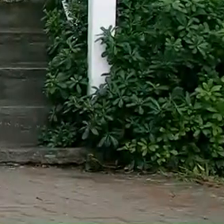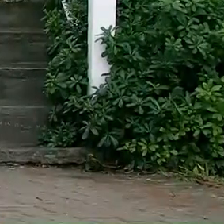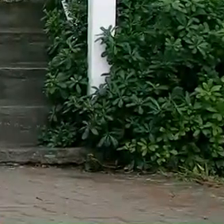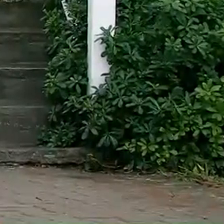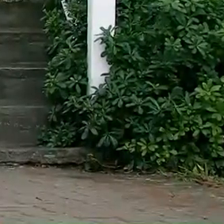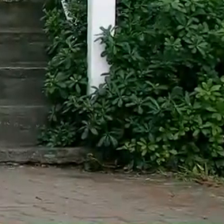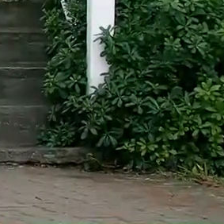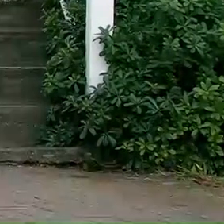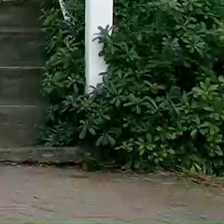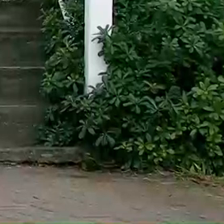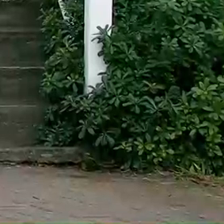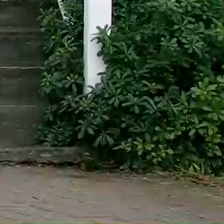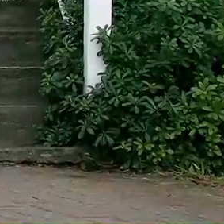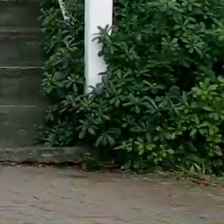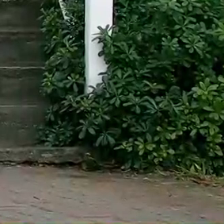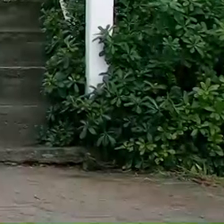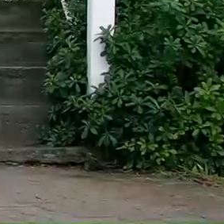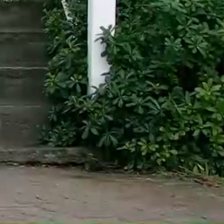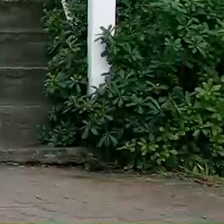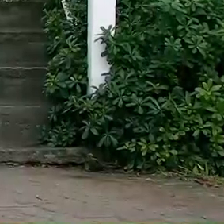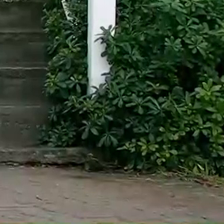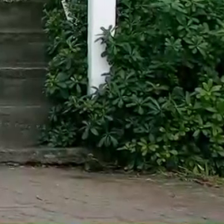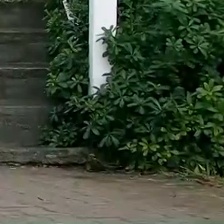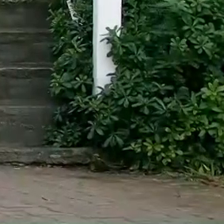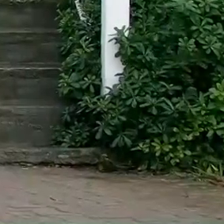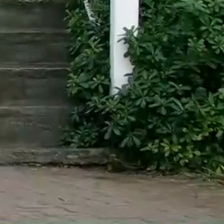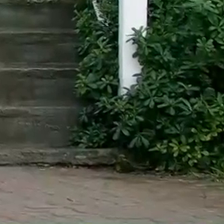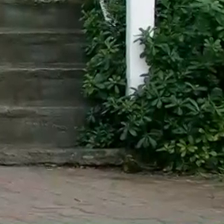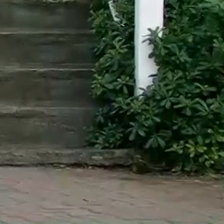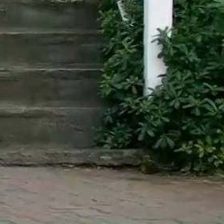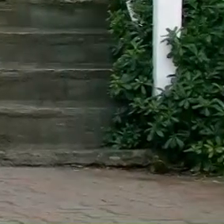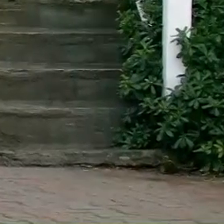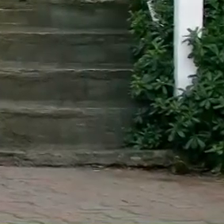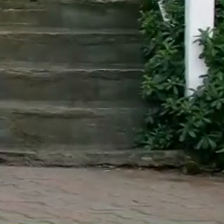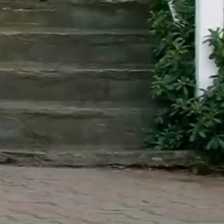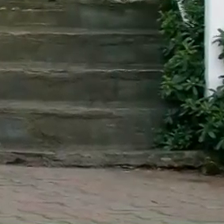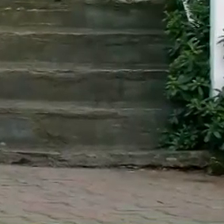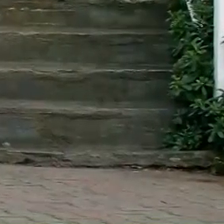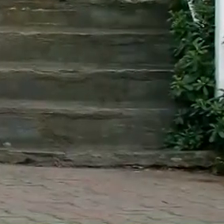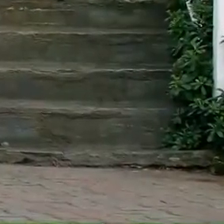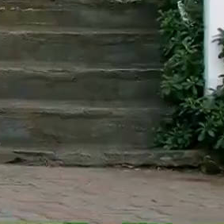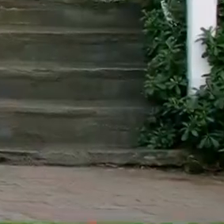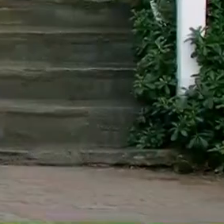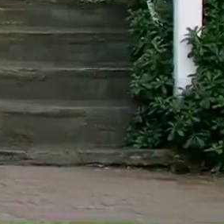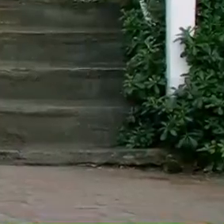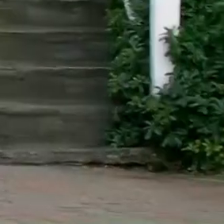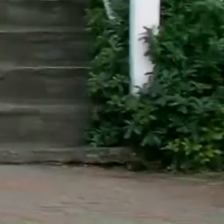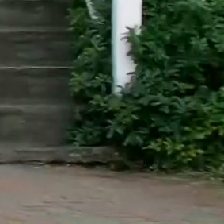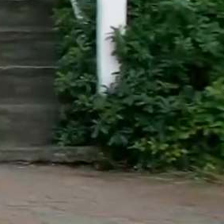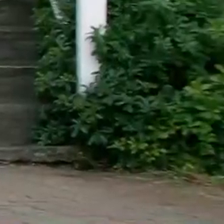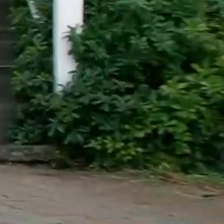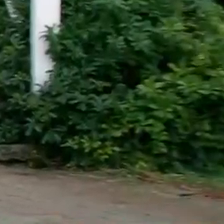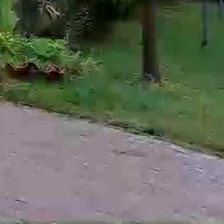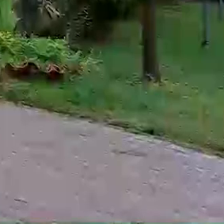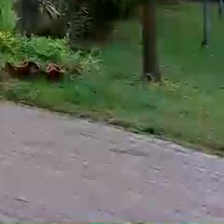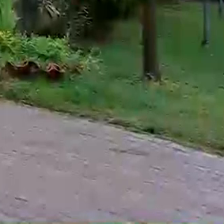cebinden eldivenlerini çıkarıp giydi, sağa sola doğru dolanıyor. Sarp'ın arabasının sesini duyar duymaz hemen merdivenlerin